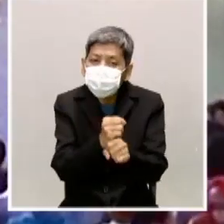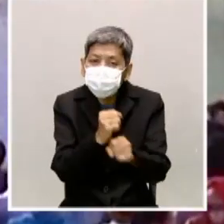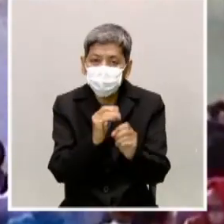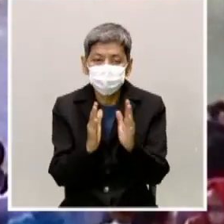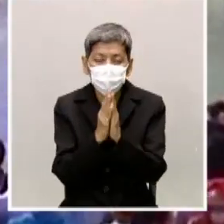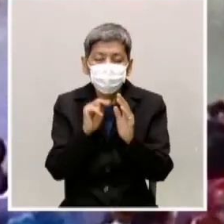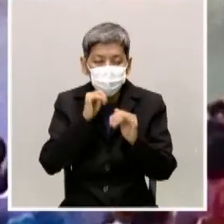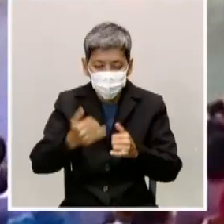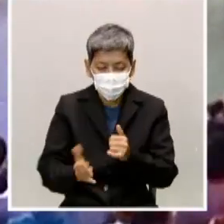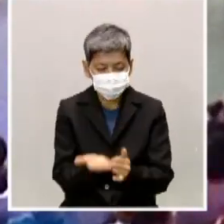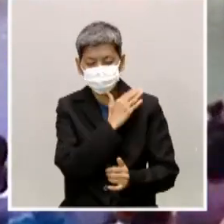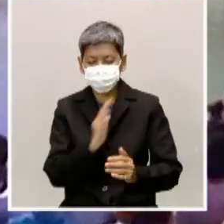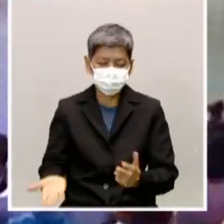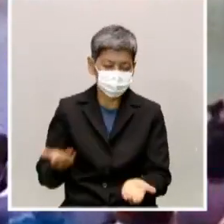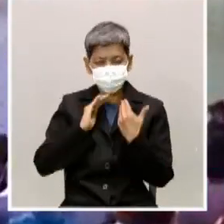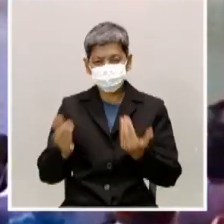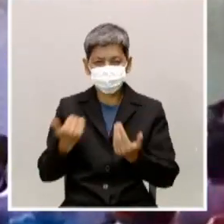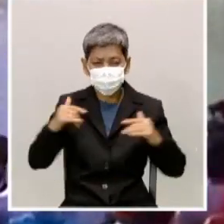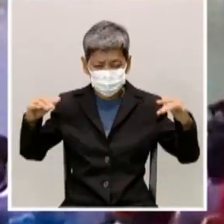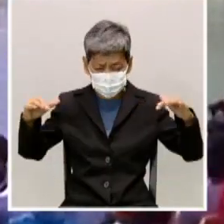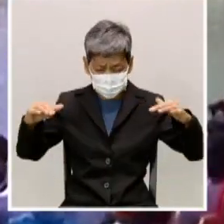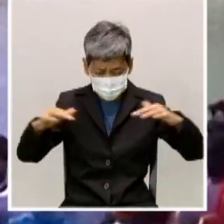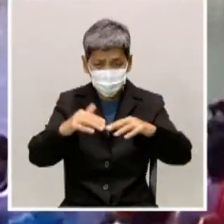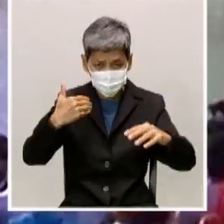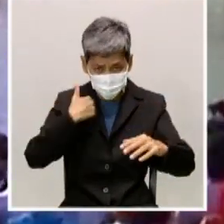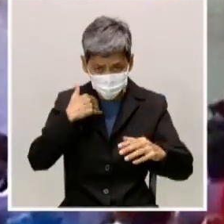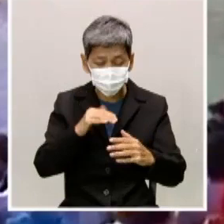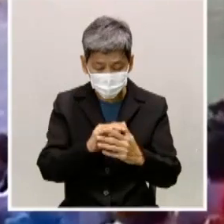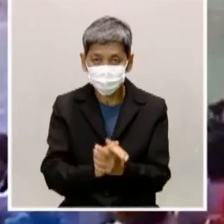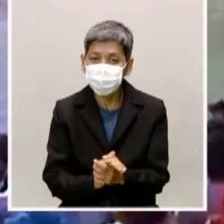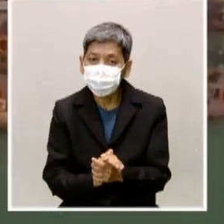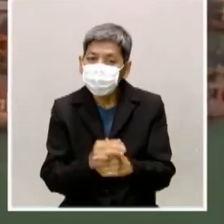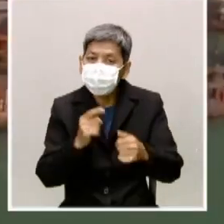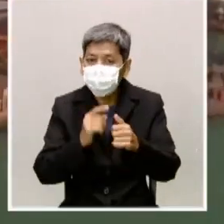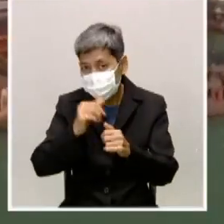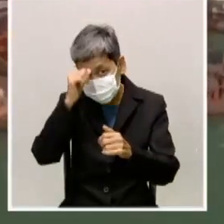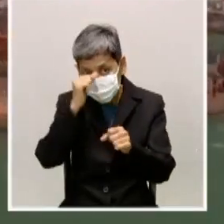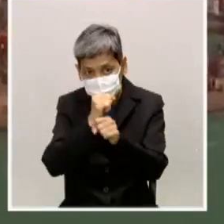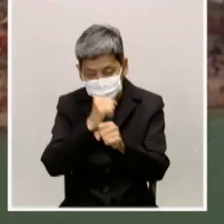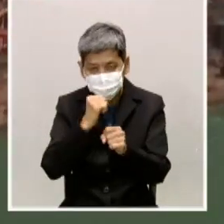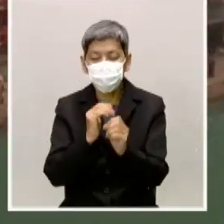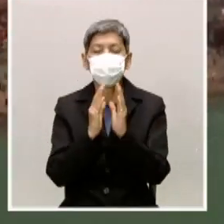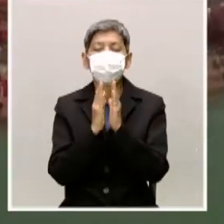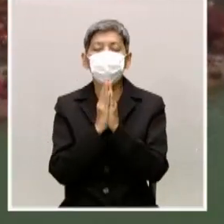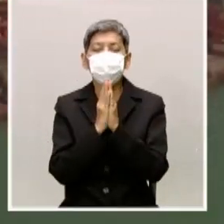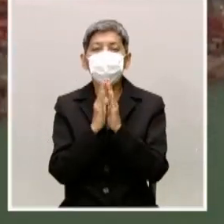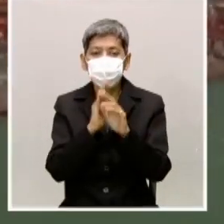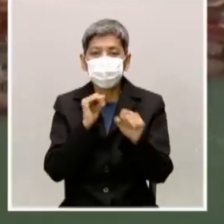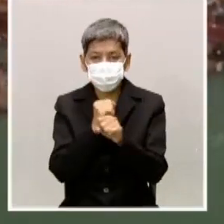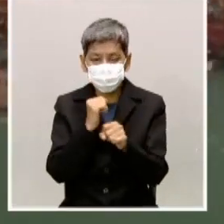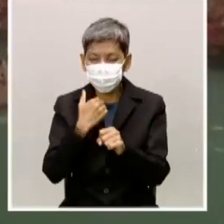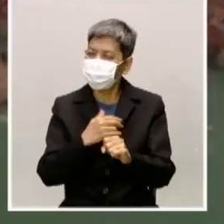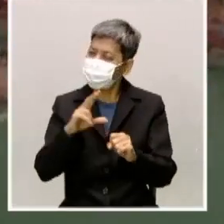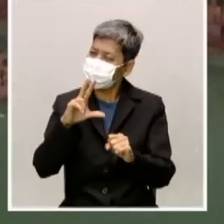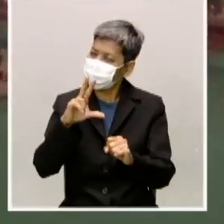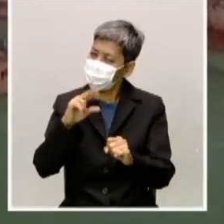าบน้ำแสวงบุญเนี่ยทุกๆปีจะมีผู้แสวงบุญที่เรียกว่ากันวาริยะหรือชาวฮินดูผู้นับถือพระศิวะประมาณ